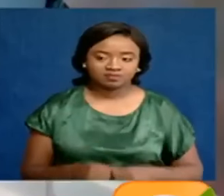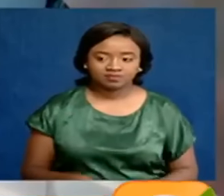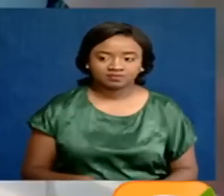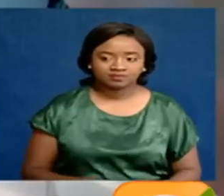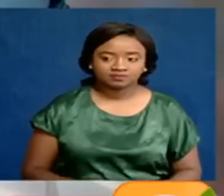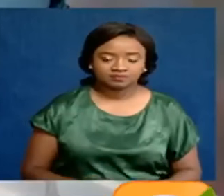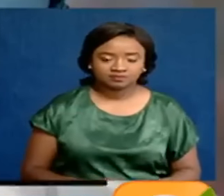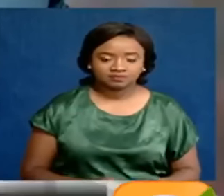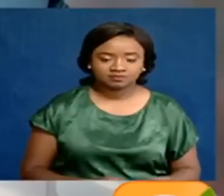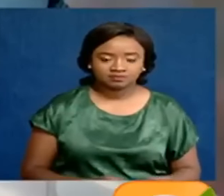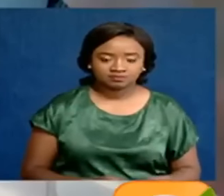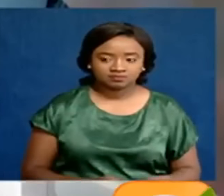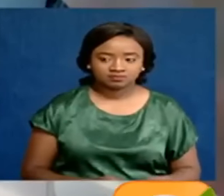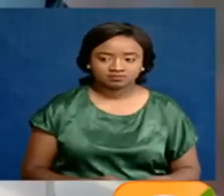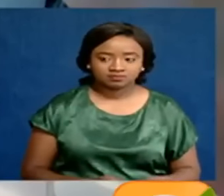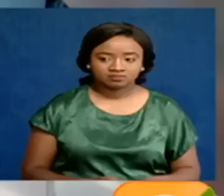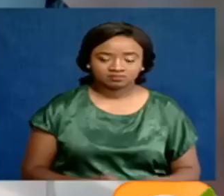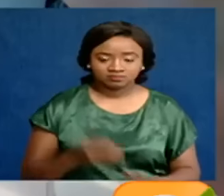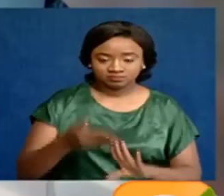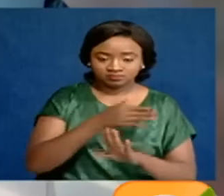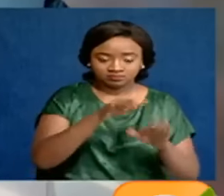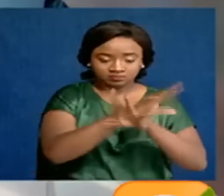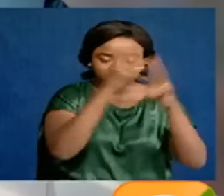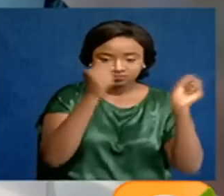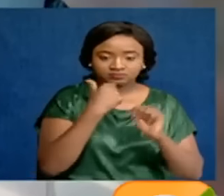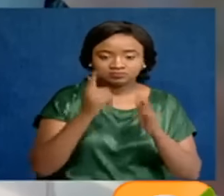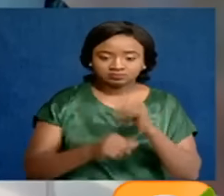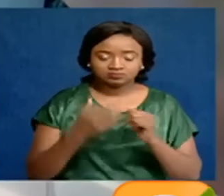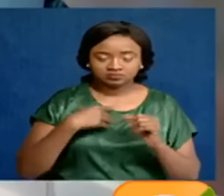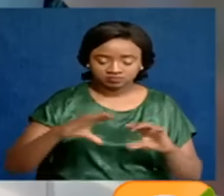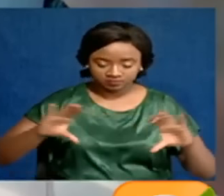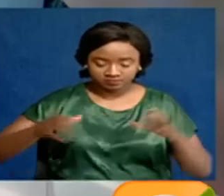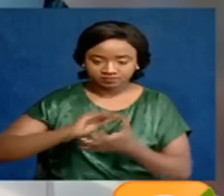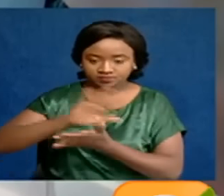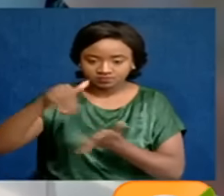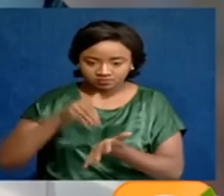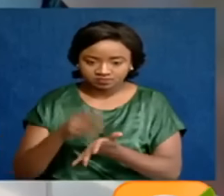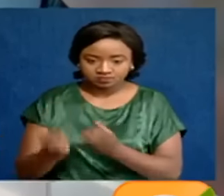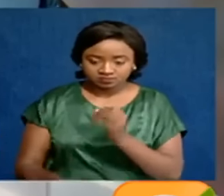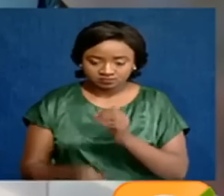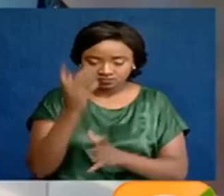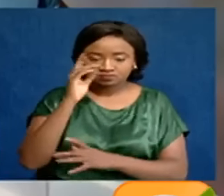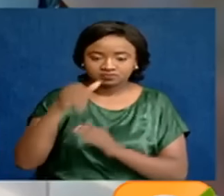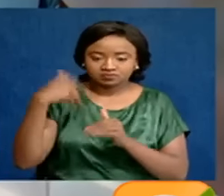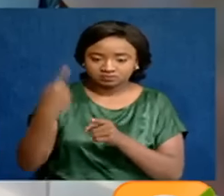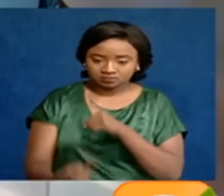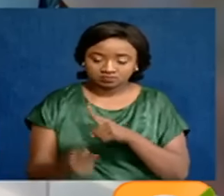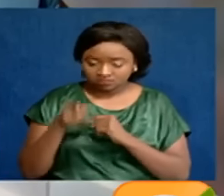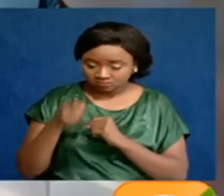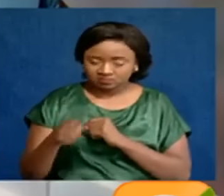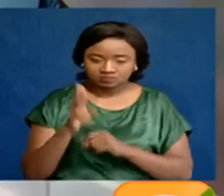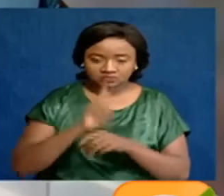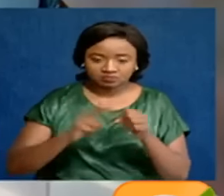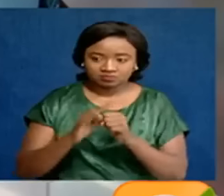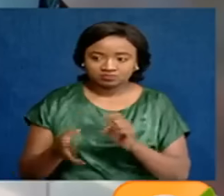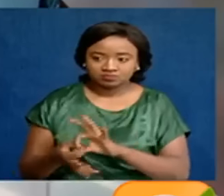Mtazamaji, aliyekuwa naibu rais Rigathi Gachagua ameashiria ujio wa chama cha eneo la kati kuanzia mwaka ujao kitakachotumika kuunda